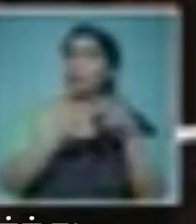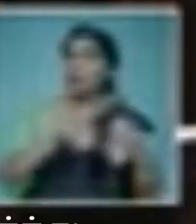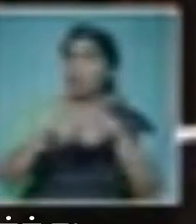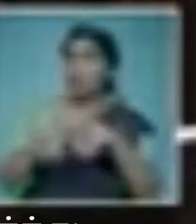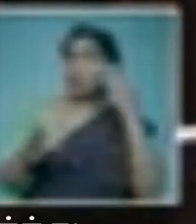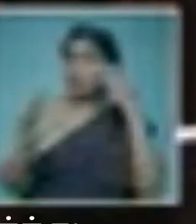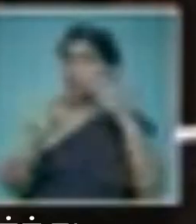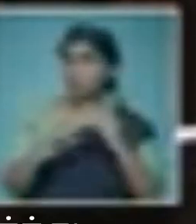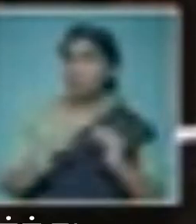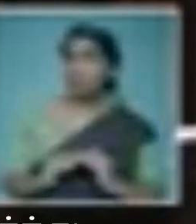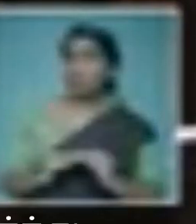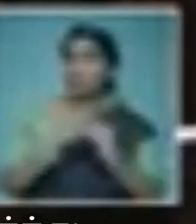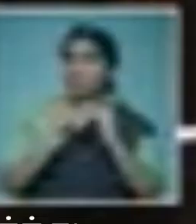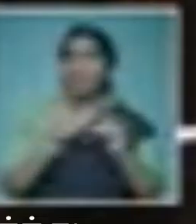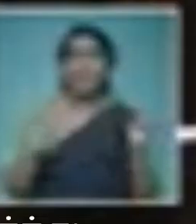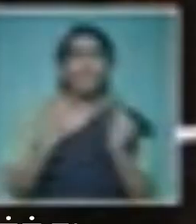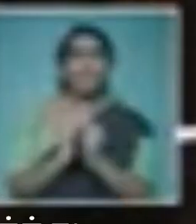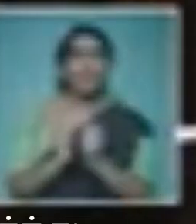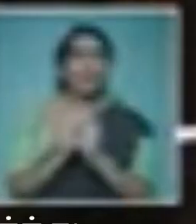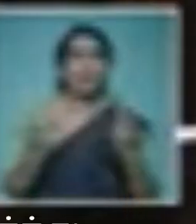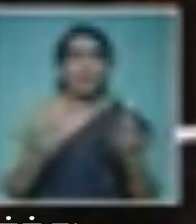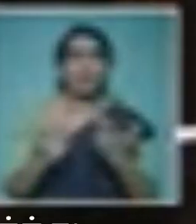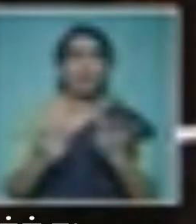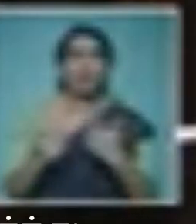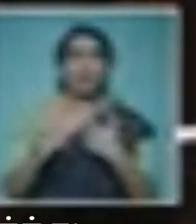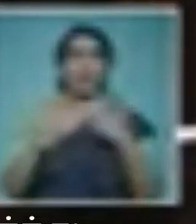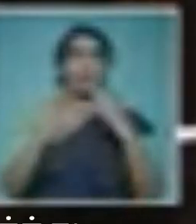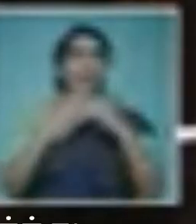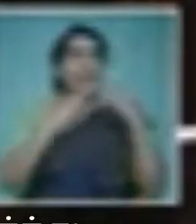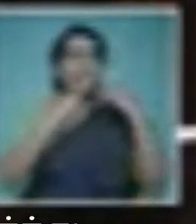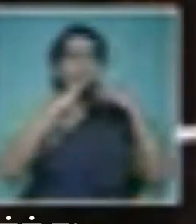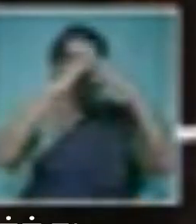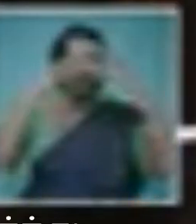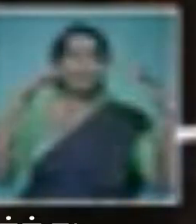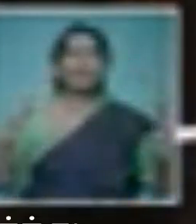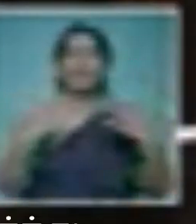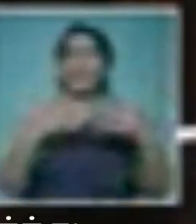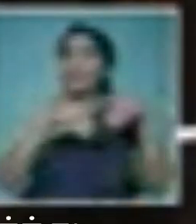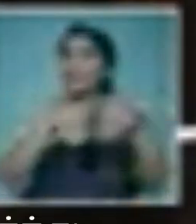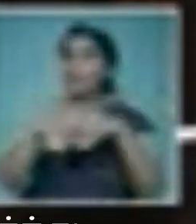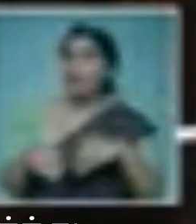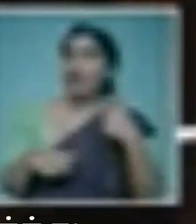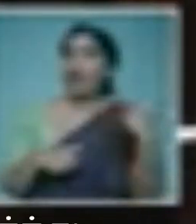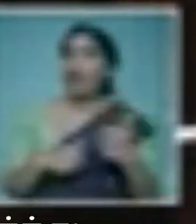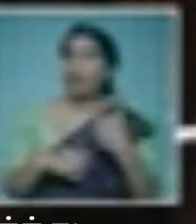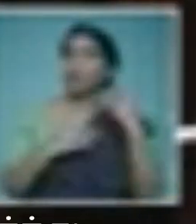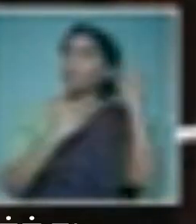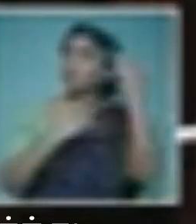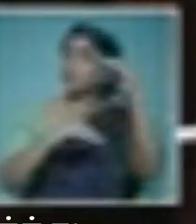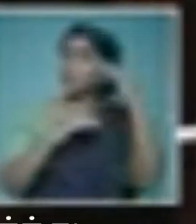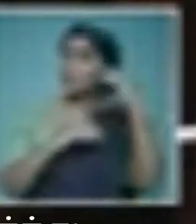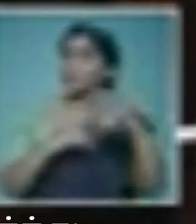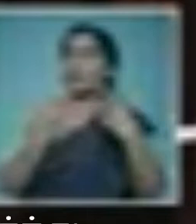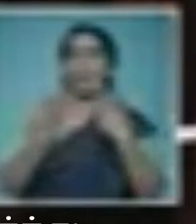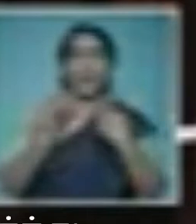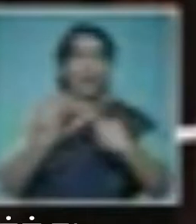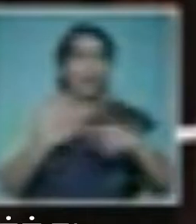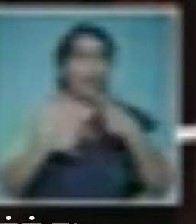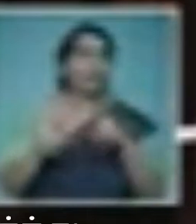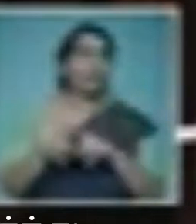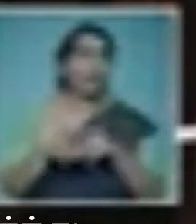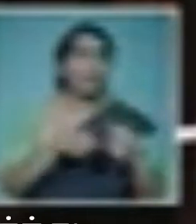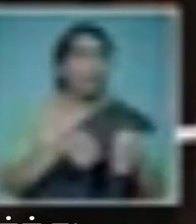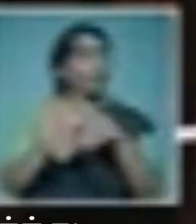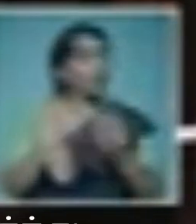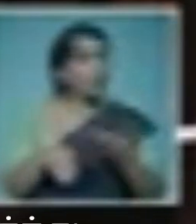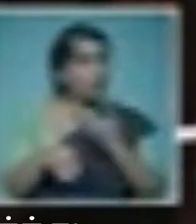සෙක්ටර් එක ඩිවලොප් කරනවා නම් මොනවද කරන්න ඕනේ ග්‍රීන් හවුස් සිස්ටම් ගේන්න පුළුවන් ග්‍රීන් හවුස් හරහා අලුතෙන් අපිට අපනායනය කරන එක්ස්පෝට් කරන අලුත් තව භෝග